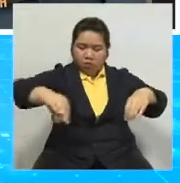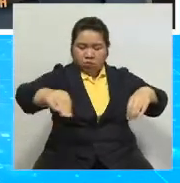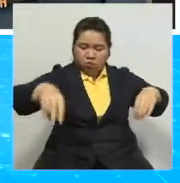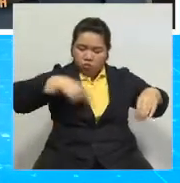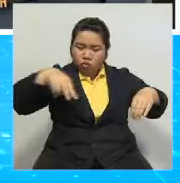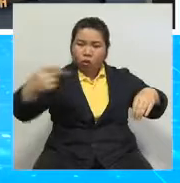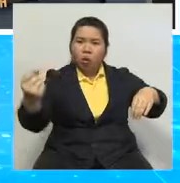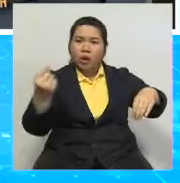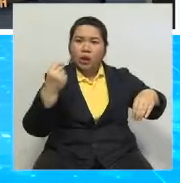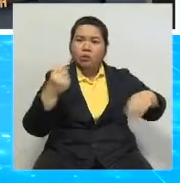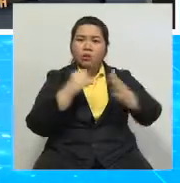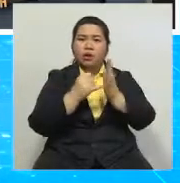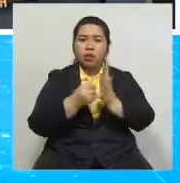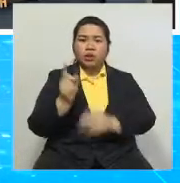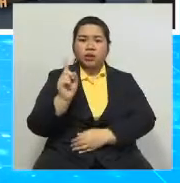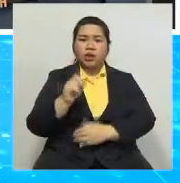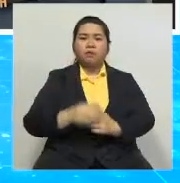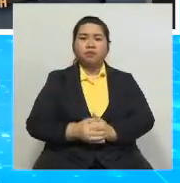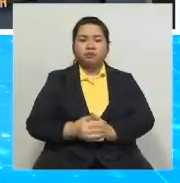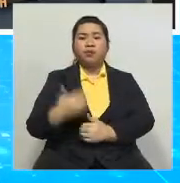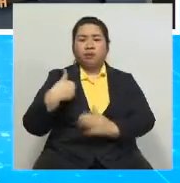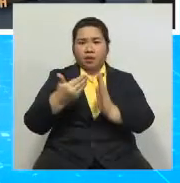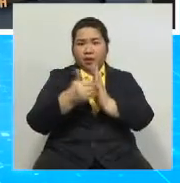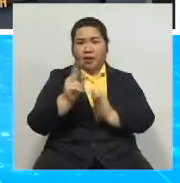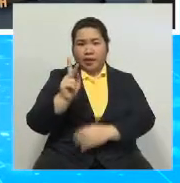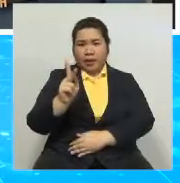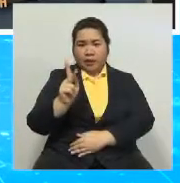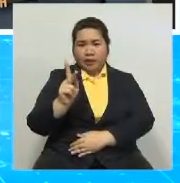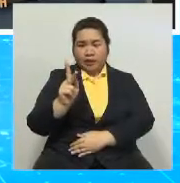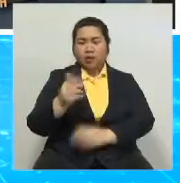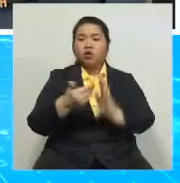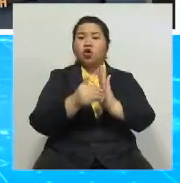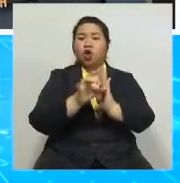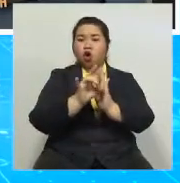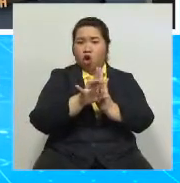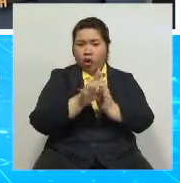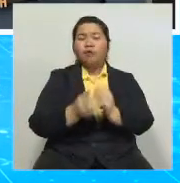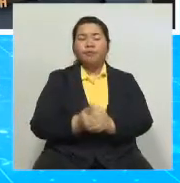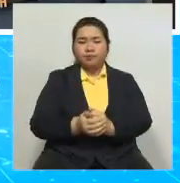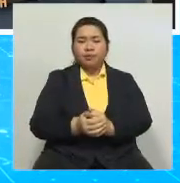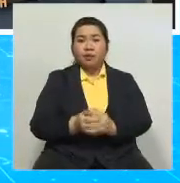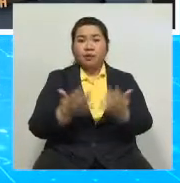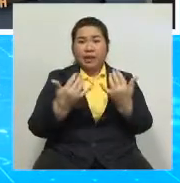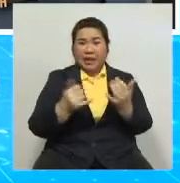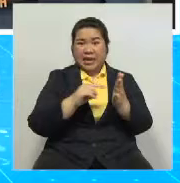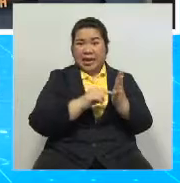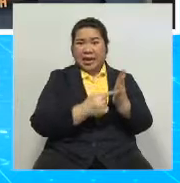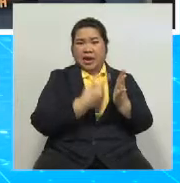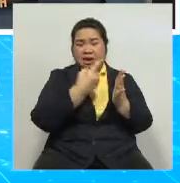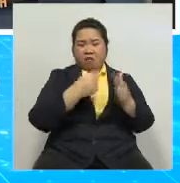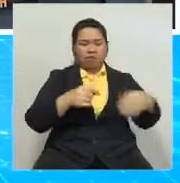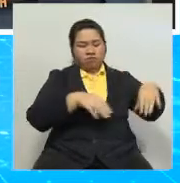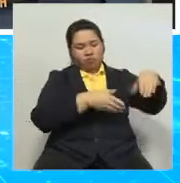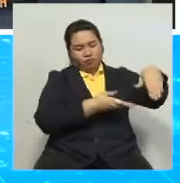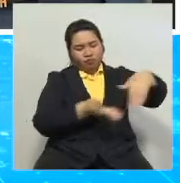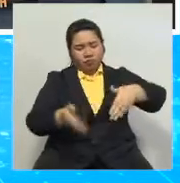ค่ะ นี่จะมีจังหวัดกาฬสินธุ์นะครับกาฬสินธุ์ร้อยเอ็ดนะครับคือช่วงต้นนะต้นไม่เป็นไร